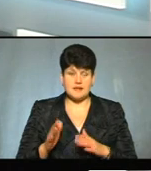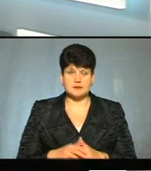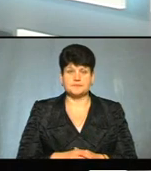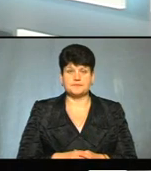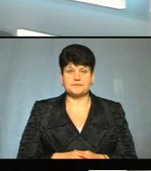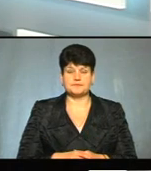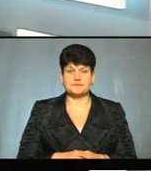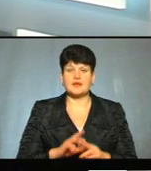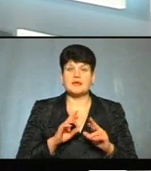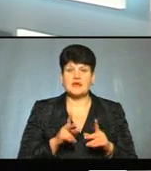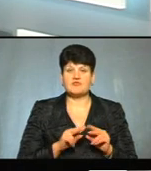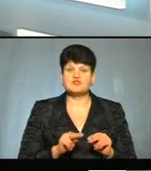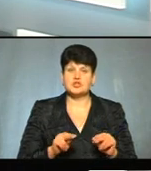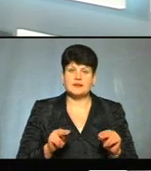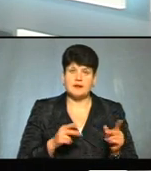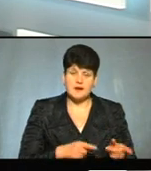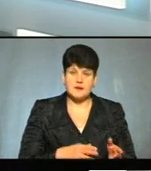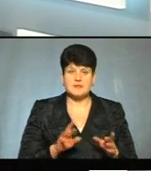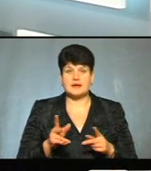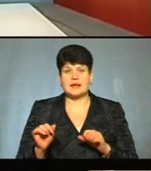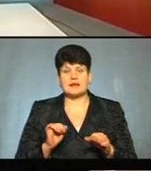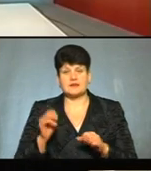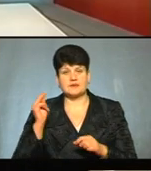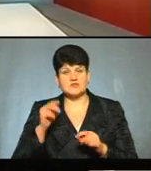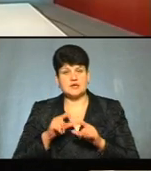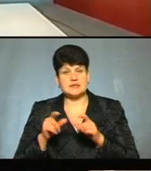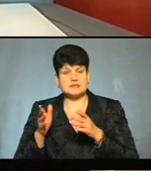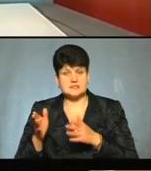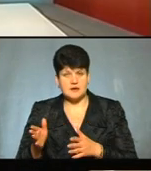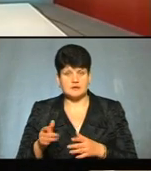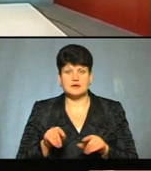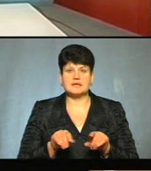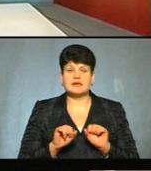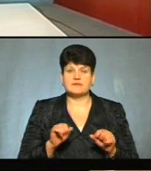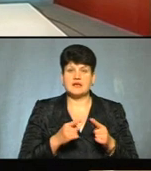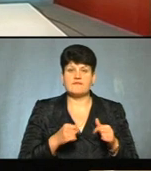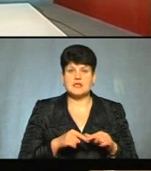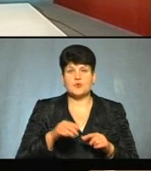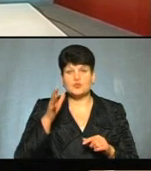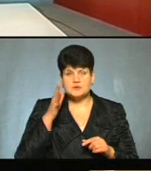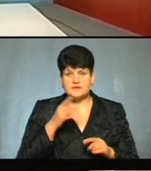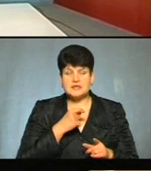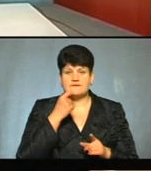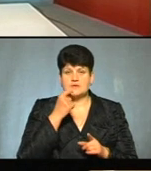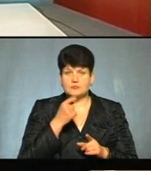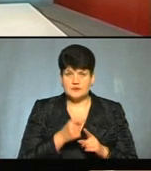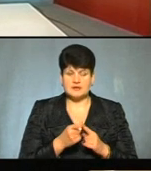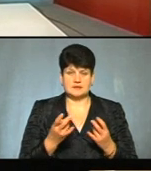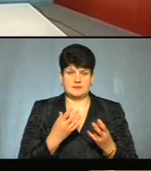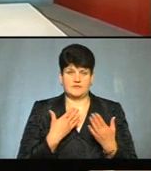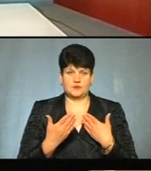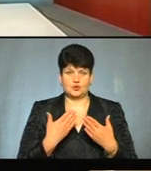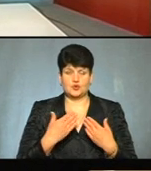момент, що як вчителям, як керівникам навчальних закладів, так і керівникам відділів освіти